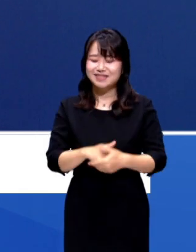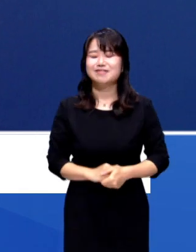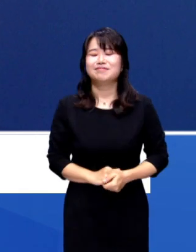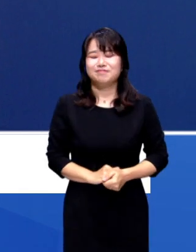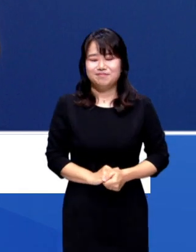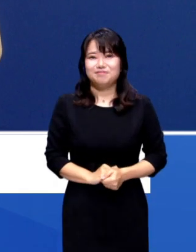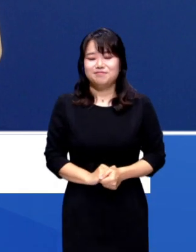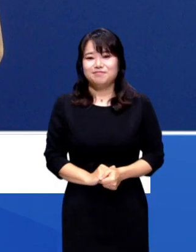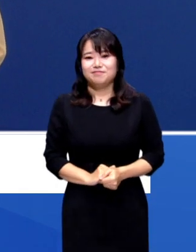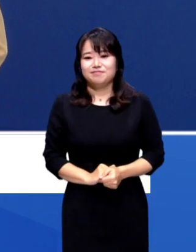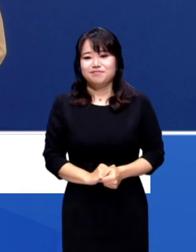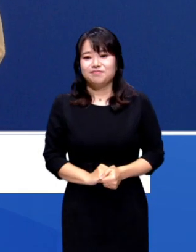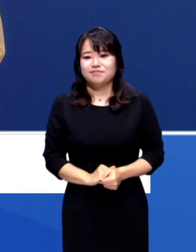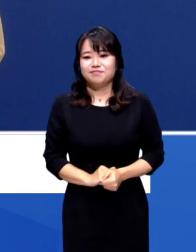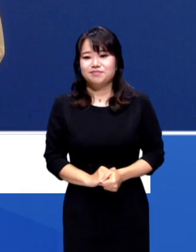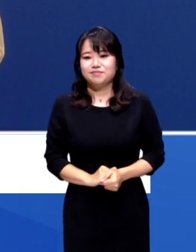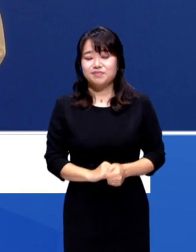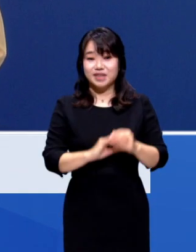네.